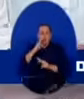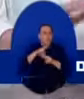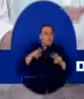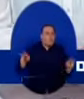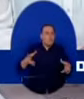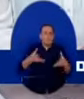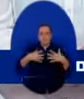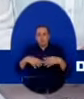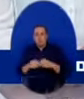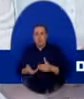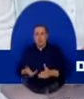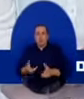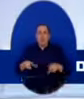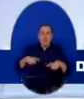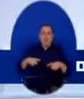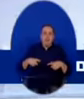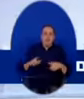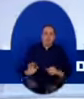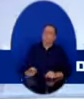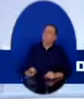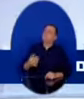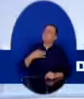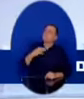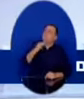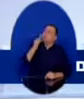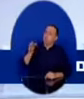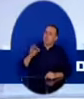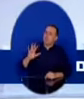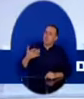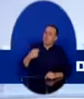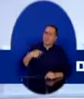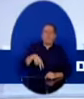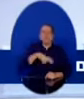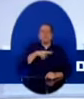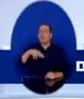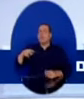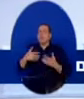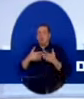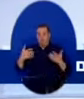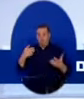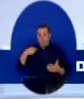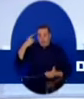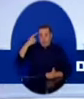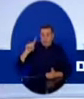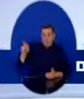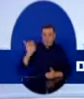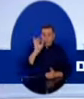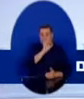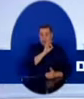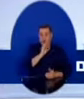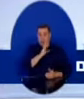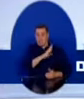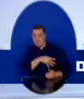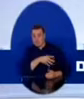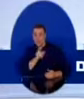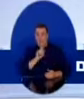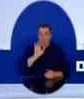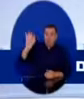ממש את ההוויה. ואם אני אסייר בתוך התערוכה הזאת, אני אדע מי הוא הפלסטיני ומי הוא